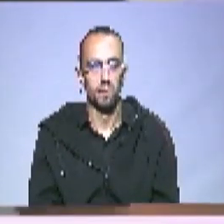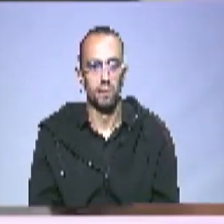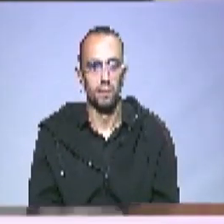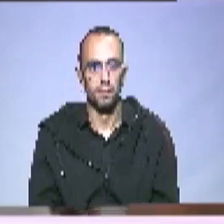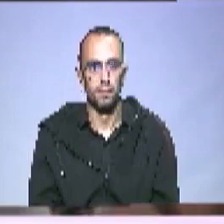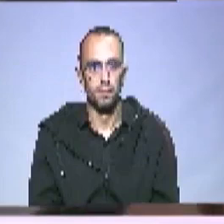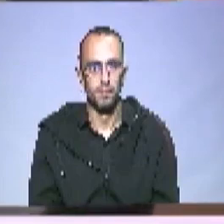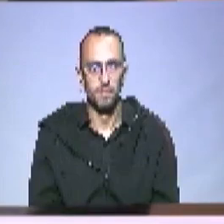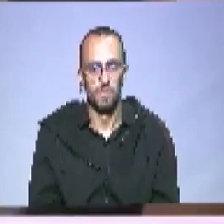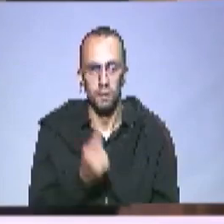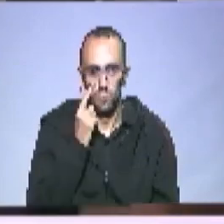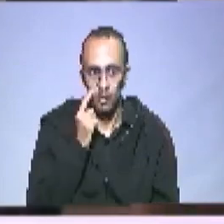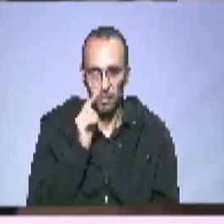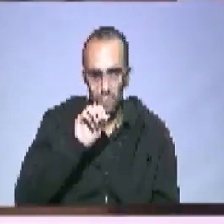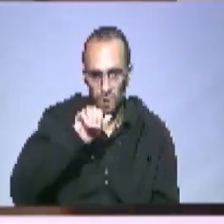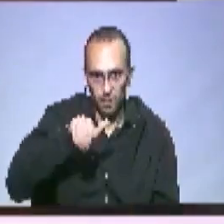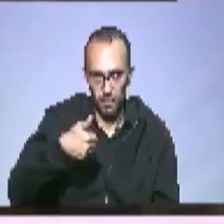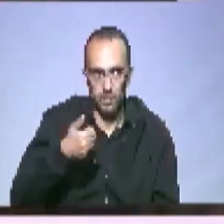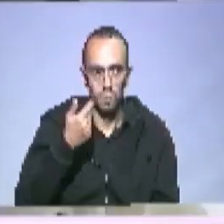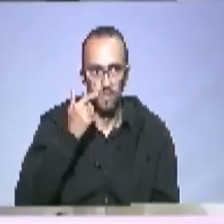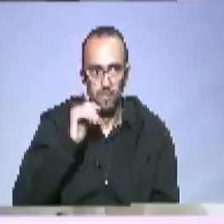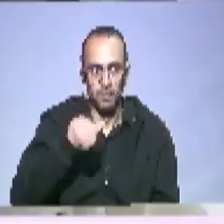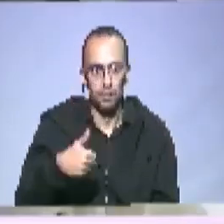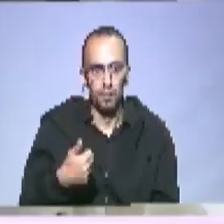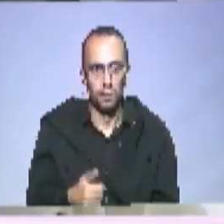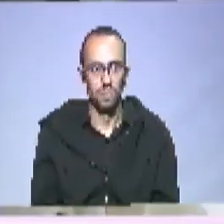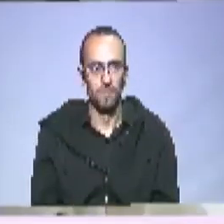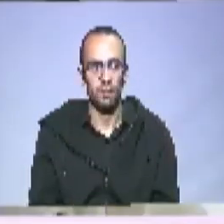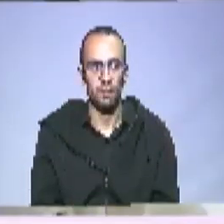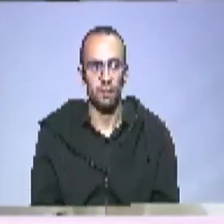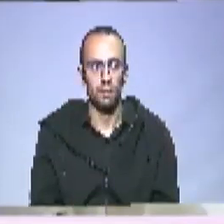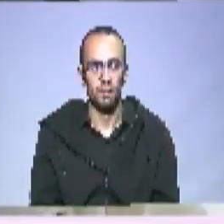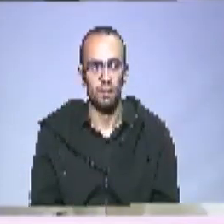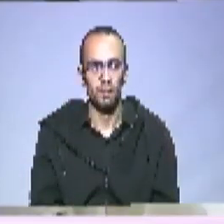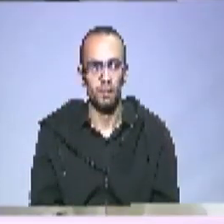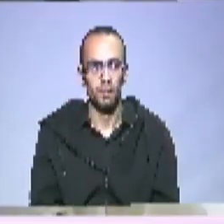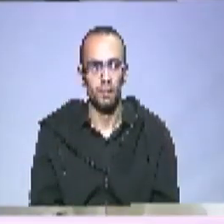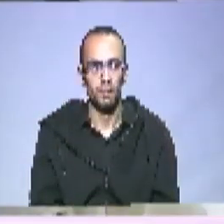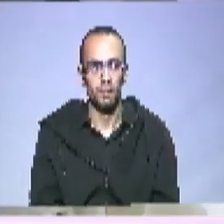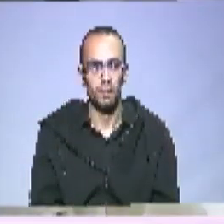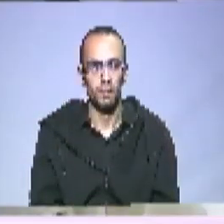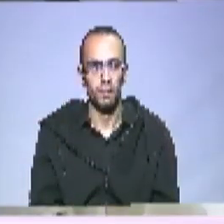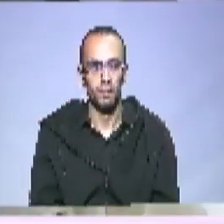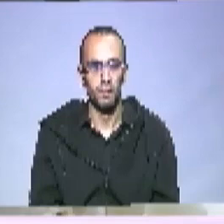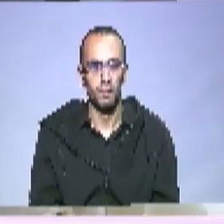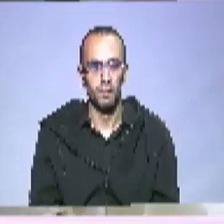بقى الطبقات دي معانا كده نقفل بيها من تحت